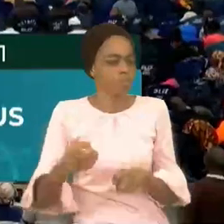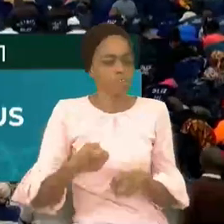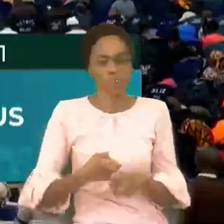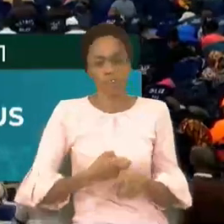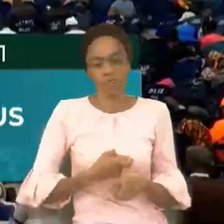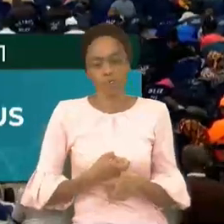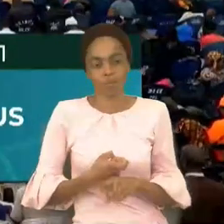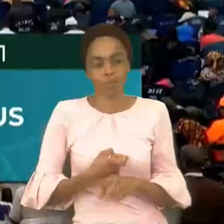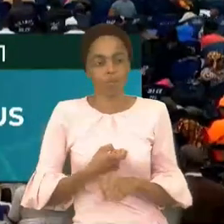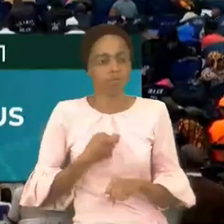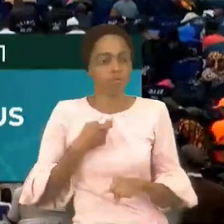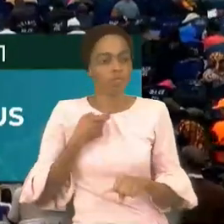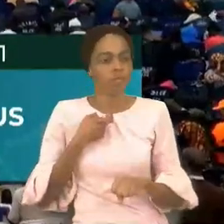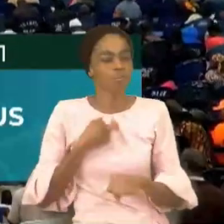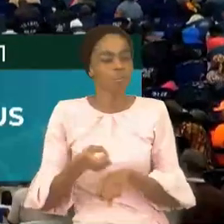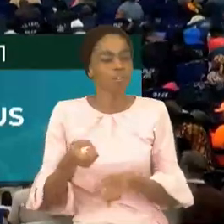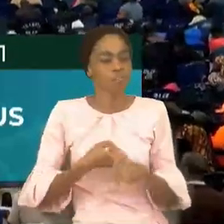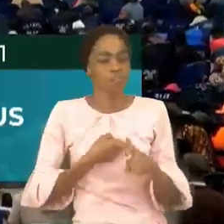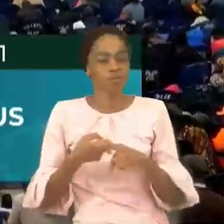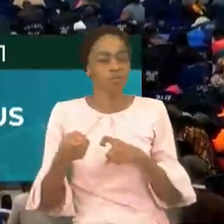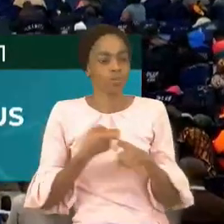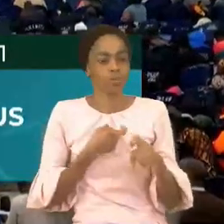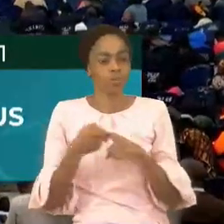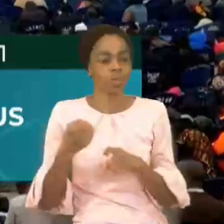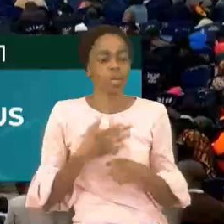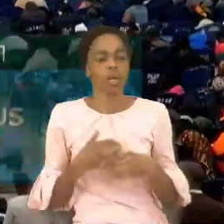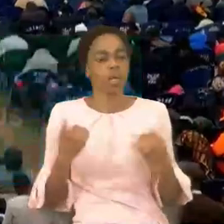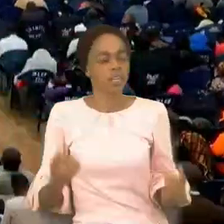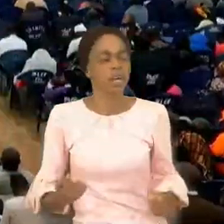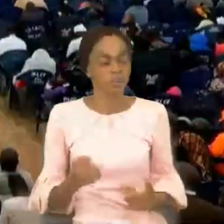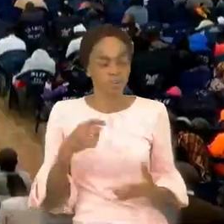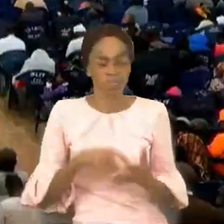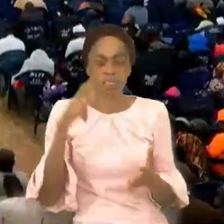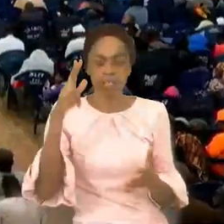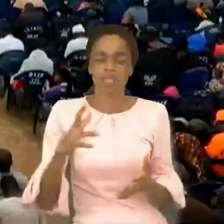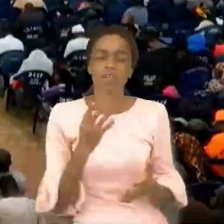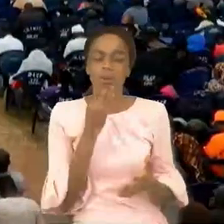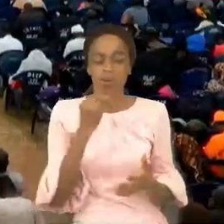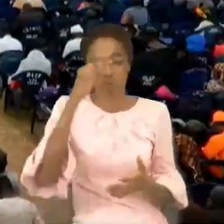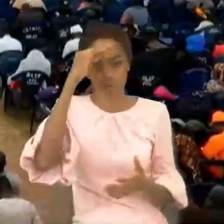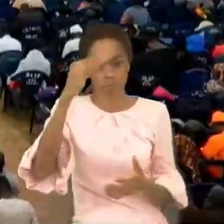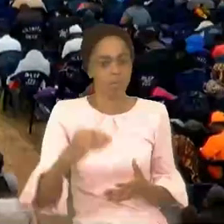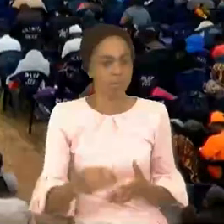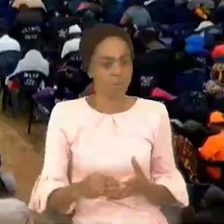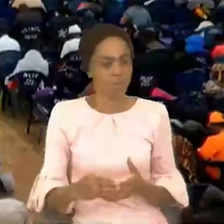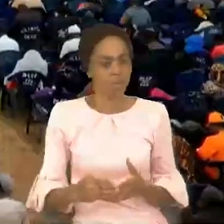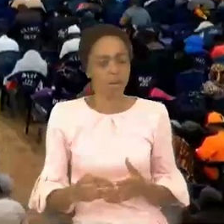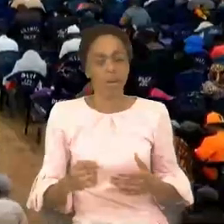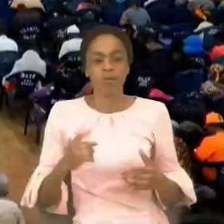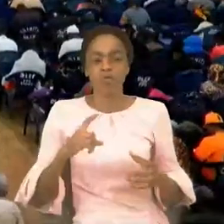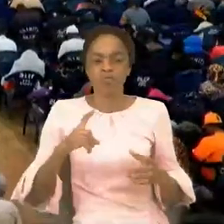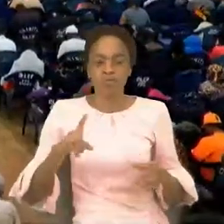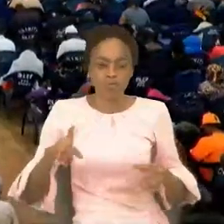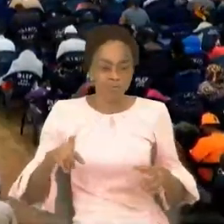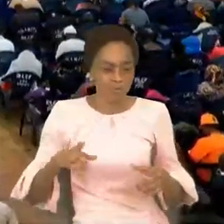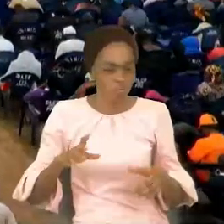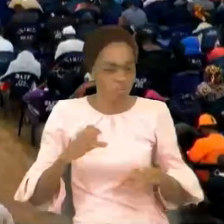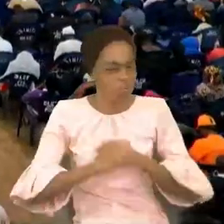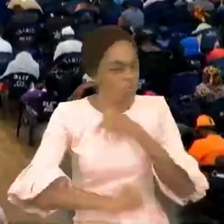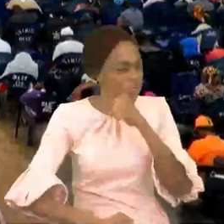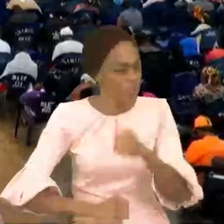Shadrach, Meshach, Abednego passaient par la persécution. Mais ils ont enduré la persécution fidèlement. Ils